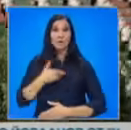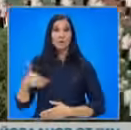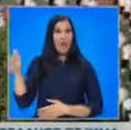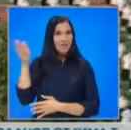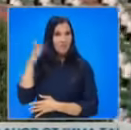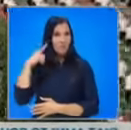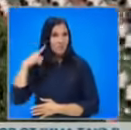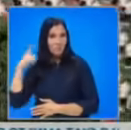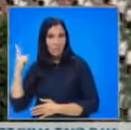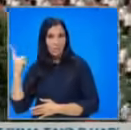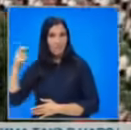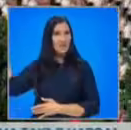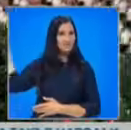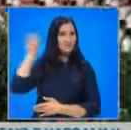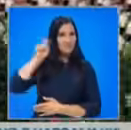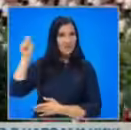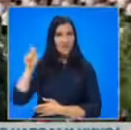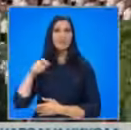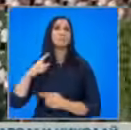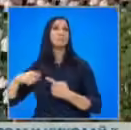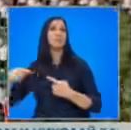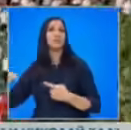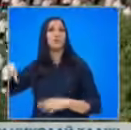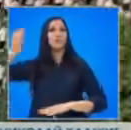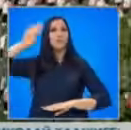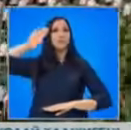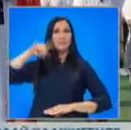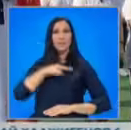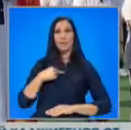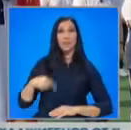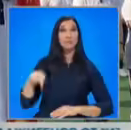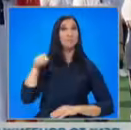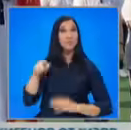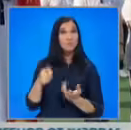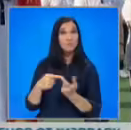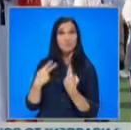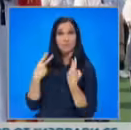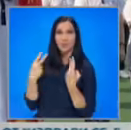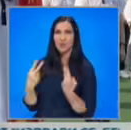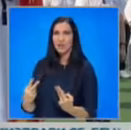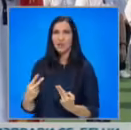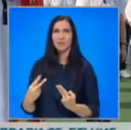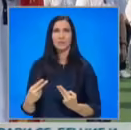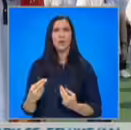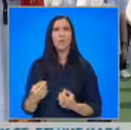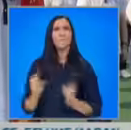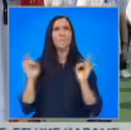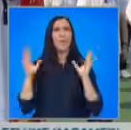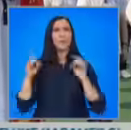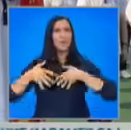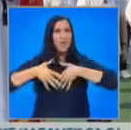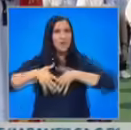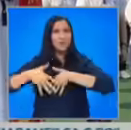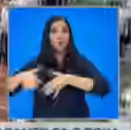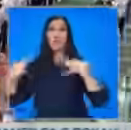флаг. Прозвуча и първият звънец. Традиционно дисциплинираните китайци и този път впечатлиха с акуратни си строй униформите.